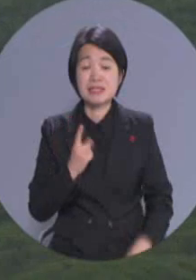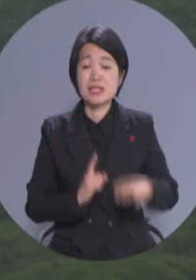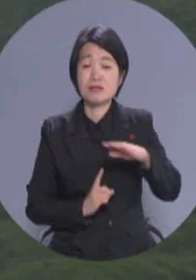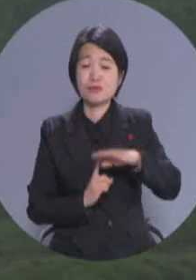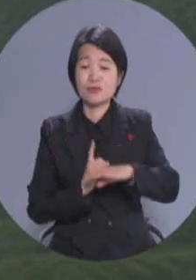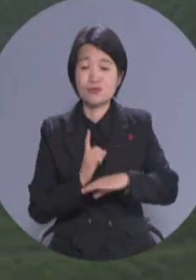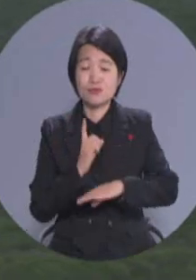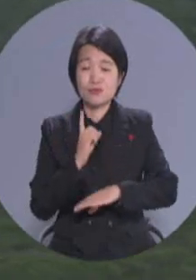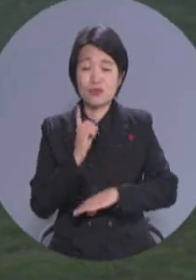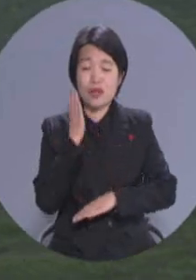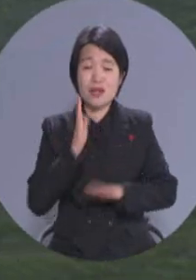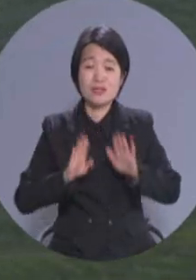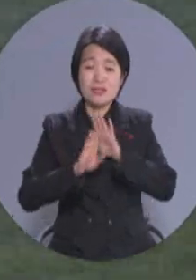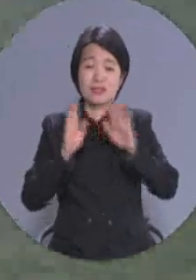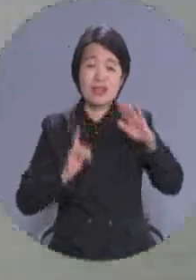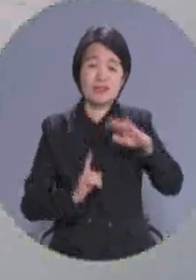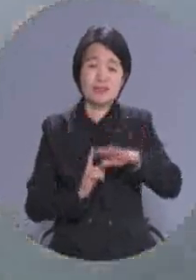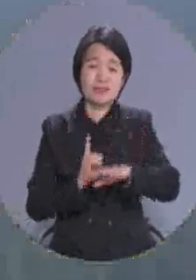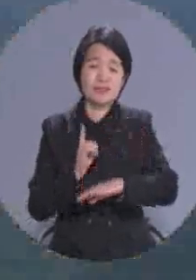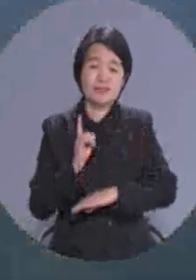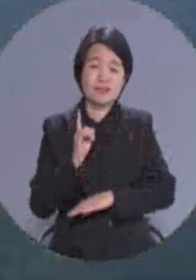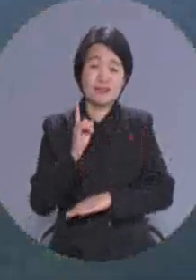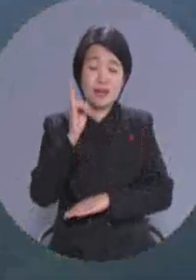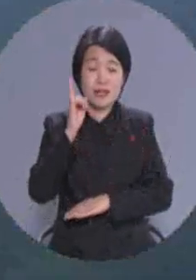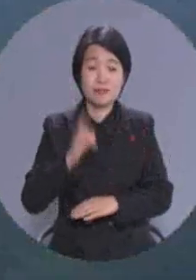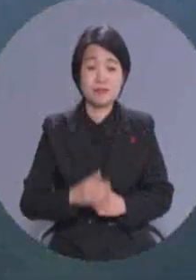하늘로, 하늘로.